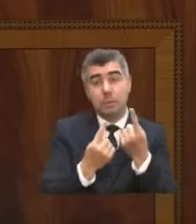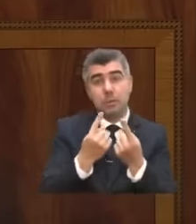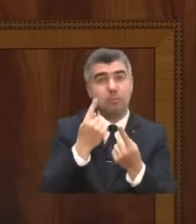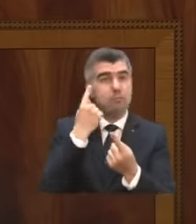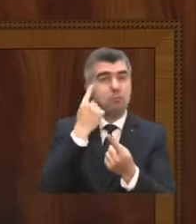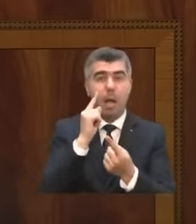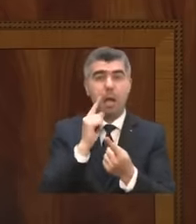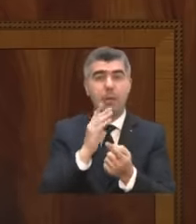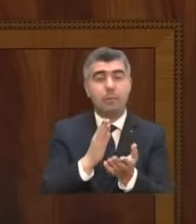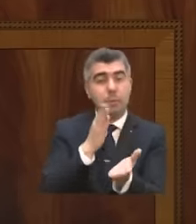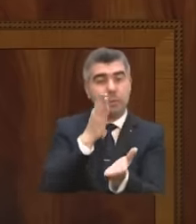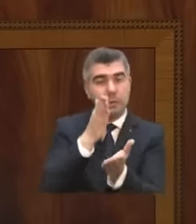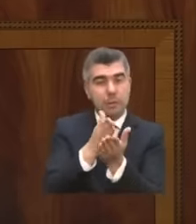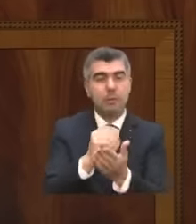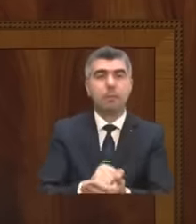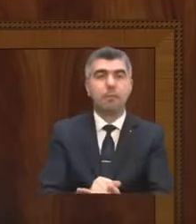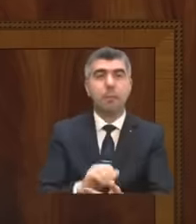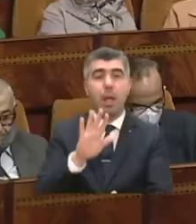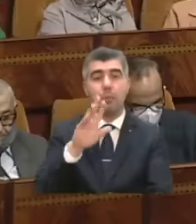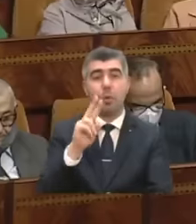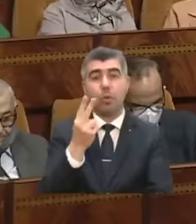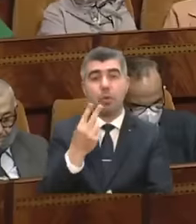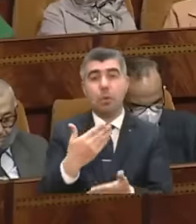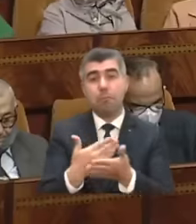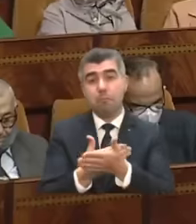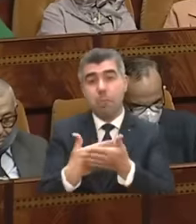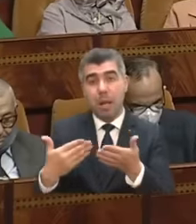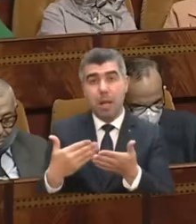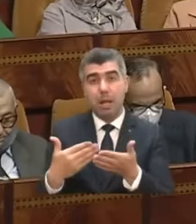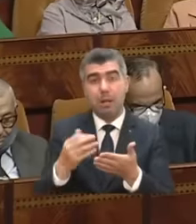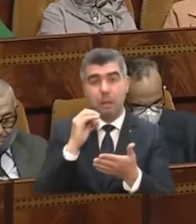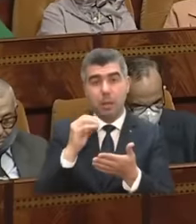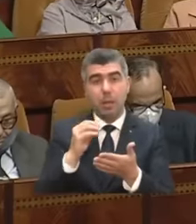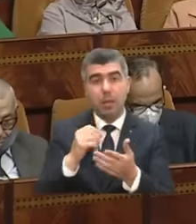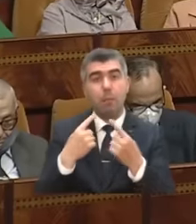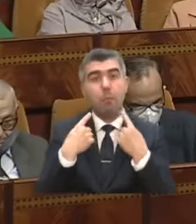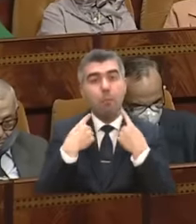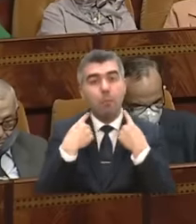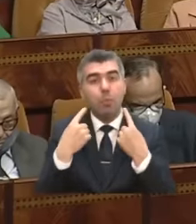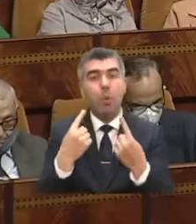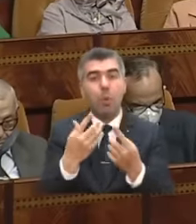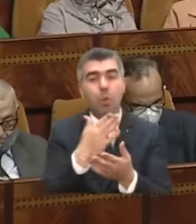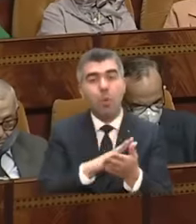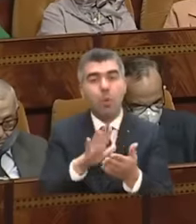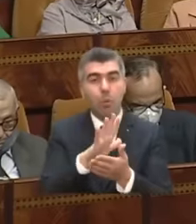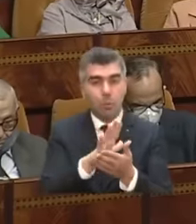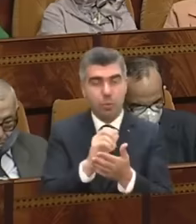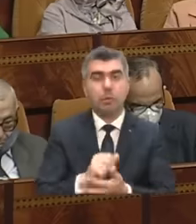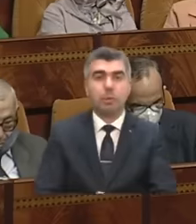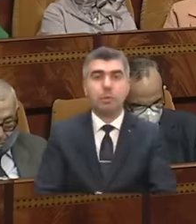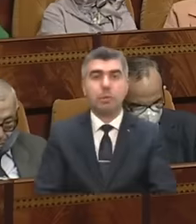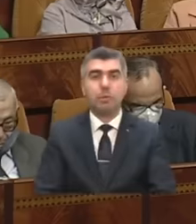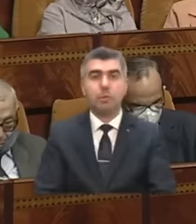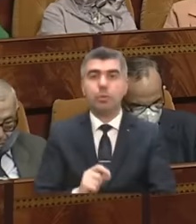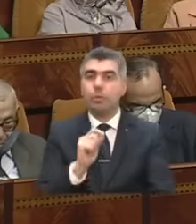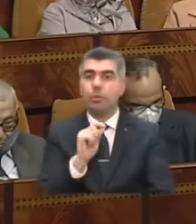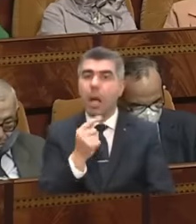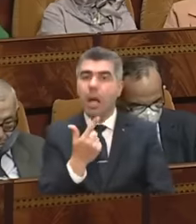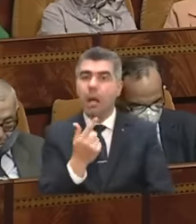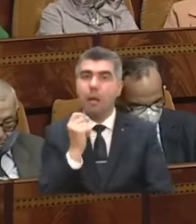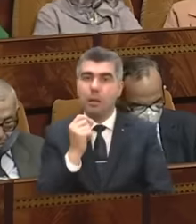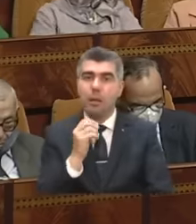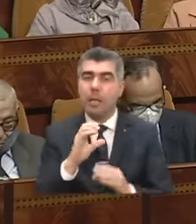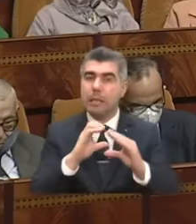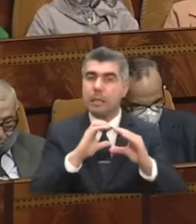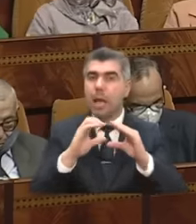صايقين؟ 125 مليار كلفة فرصة ضيعنا منها الربع في الدعاية في عز الأزمة. شوف شحال كلفكم العقم التواصلي